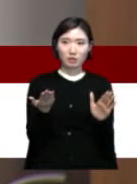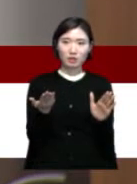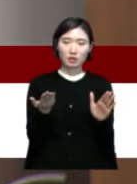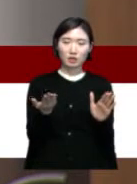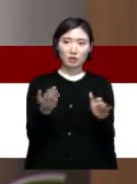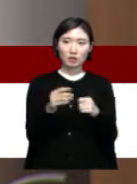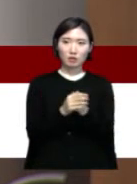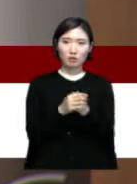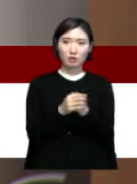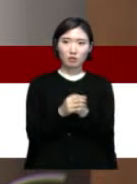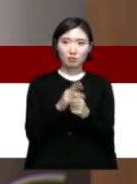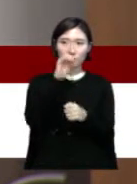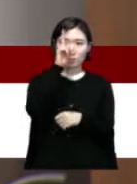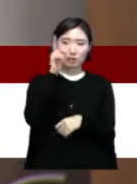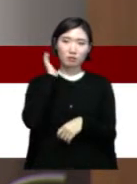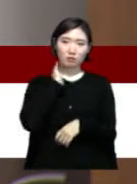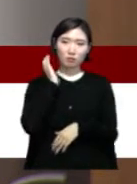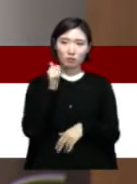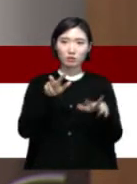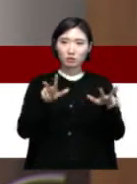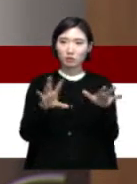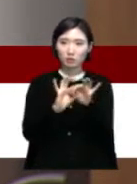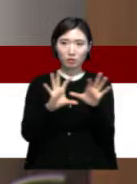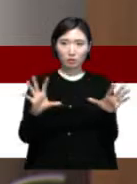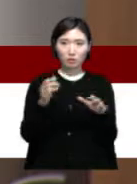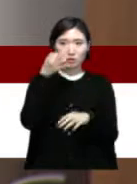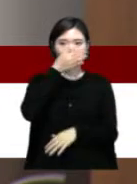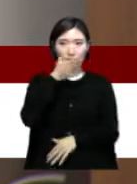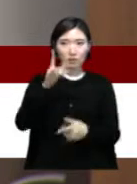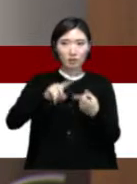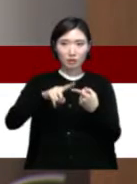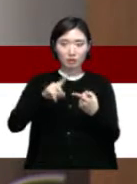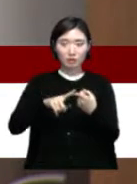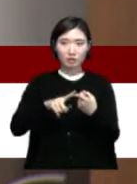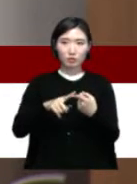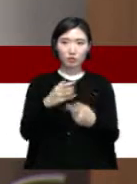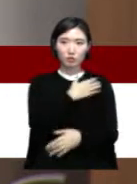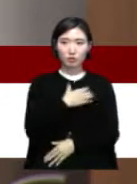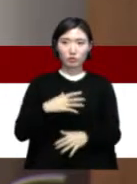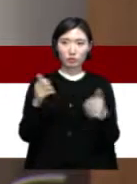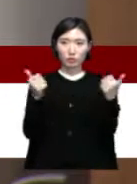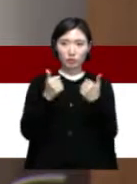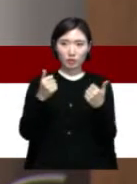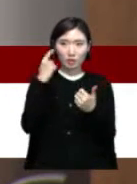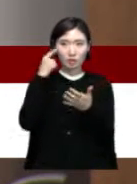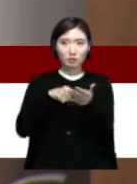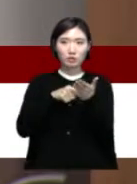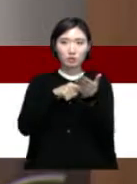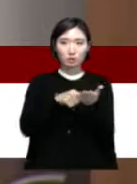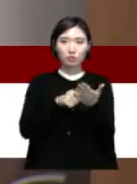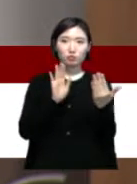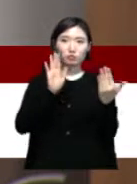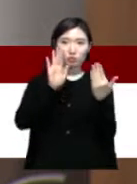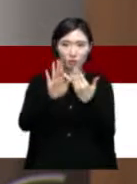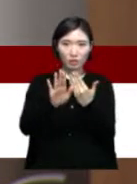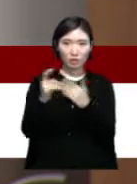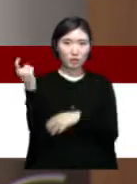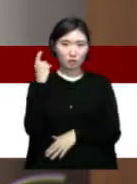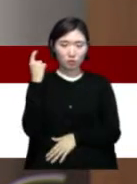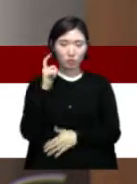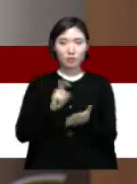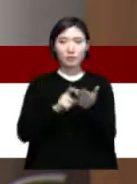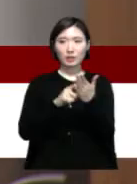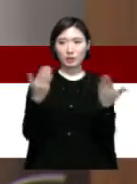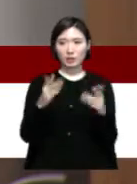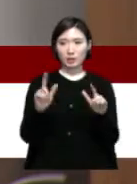네. 박근혜 대통령과 관계없어요. 전시관에 대해서는 정말 저 구의원도 차고 들을 것이고 이건 뭐 급한 게